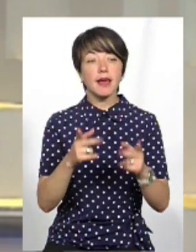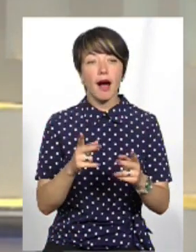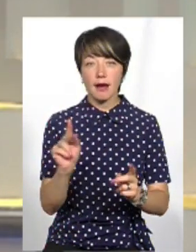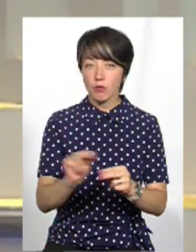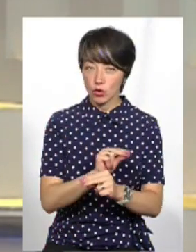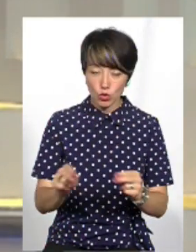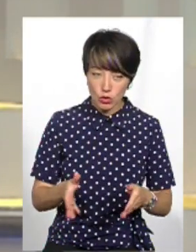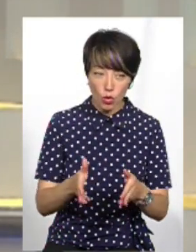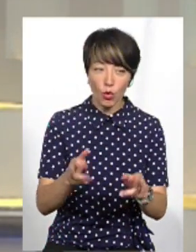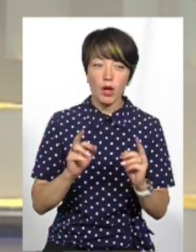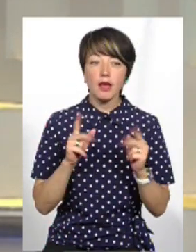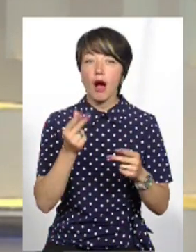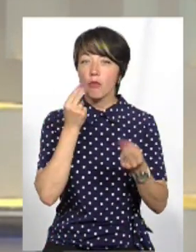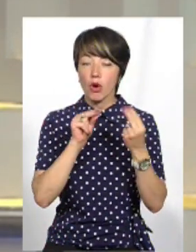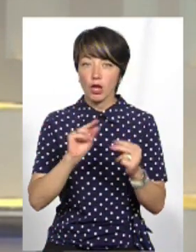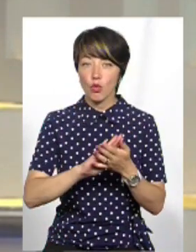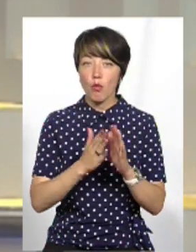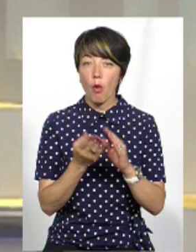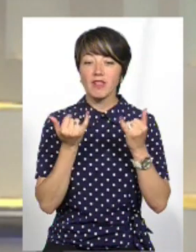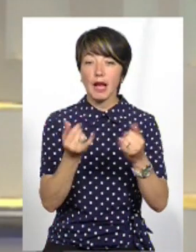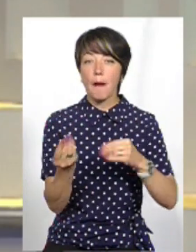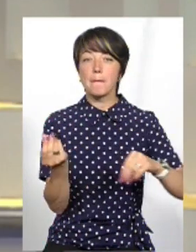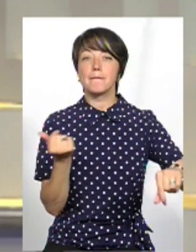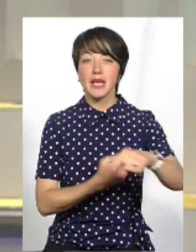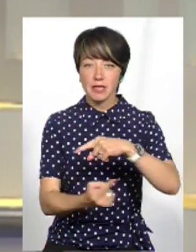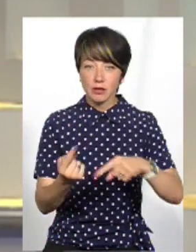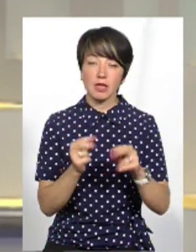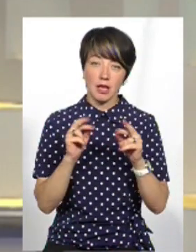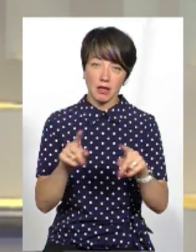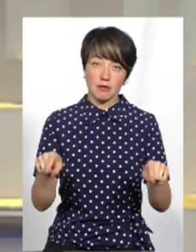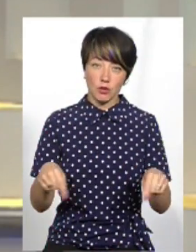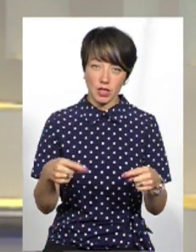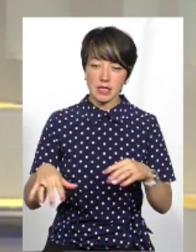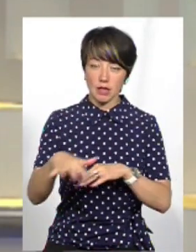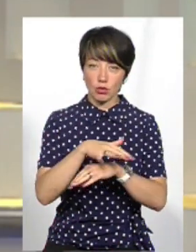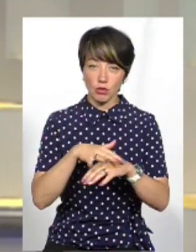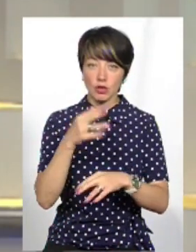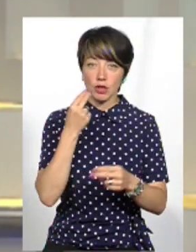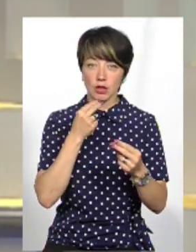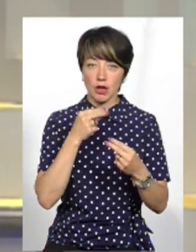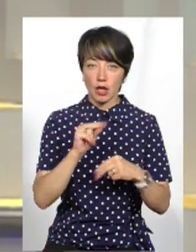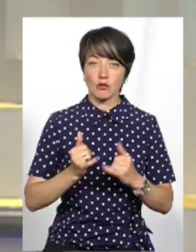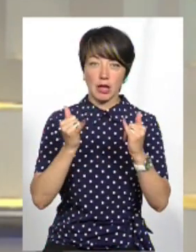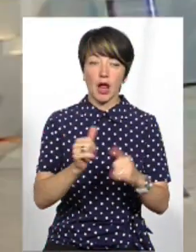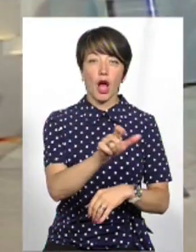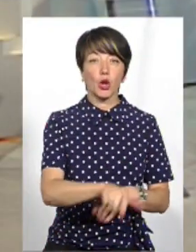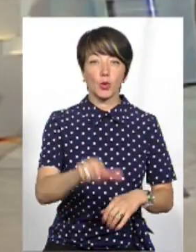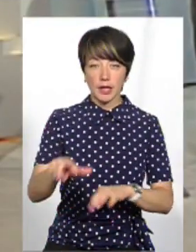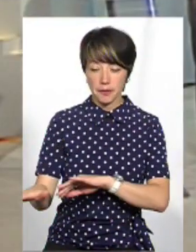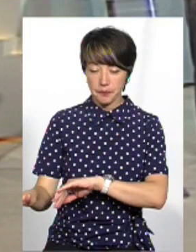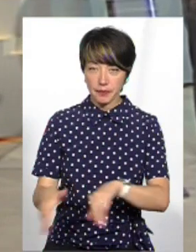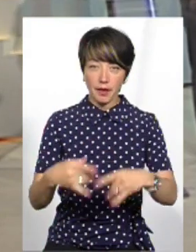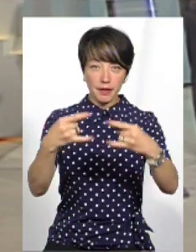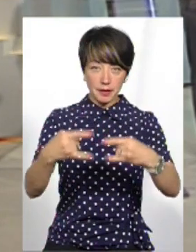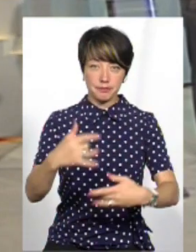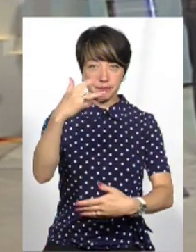ремонт доріг, як йдуть покращені умови для бізнесу, яким чином створитися середовище для покращення умов для людей. Зрозуміло. Зараз на